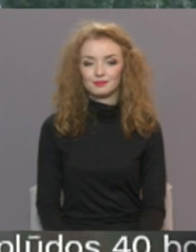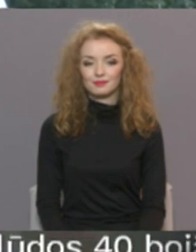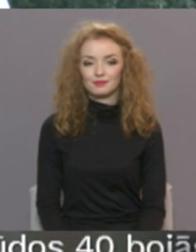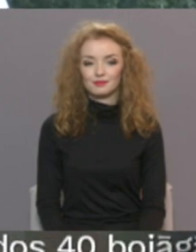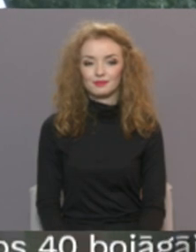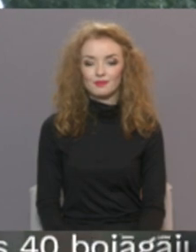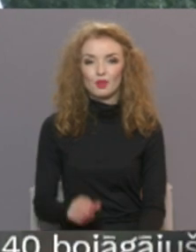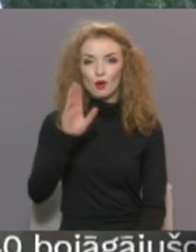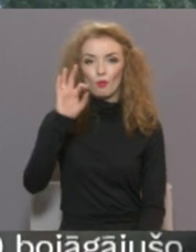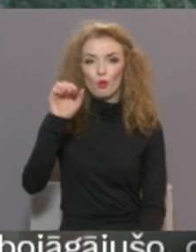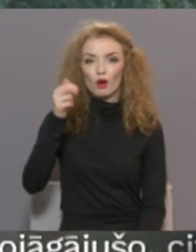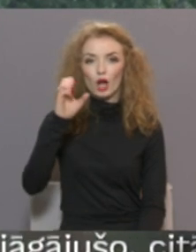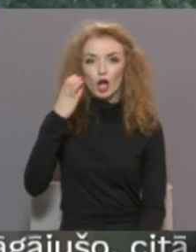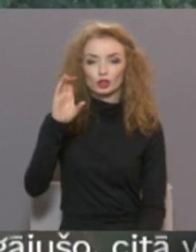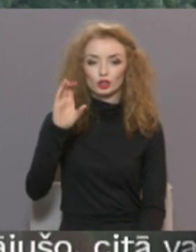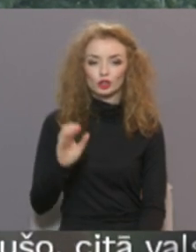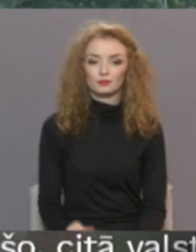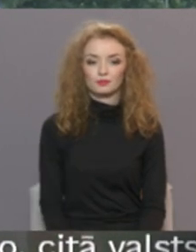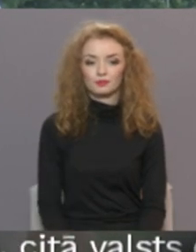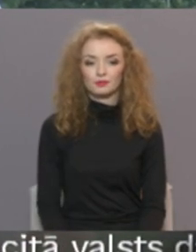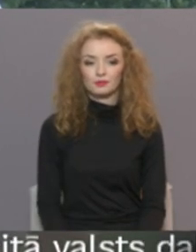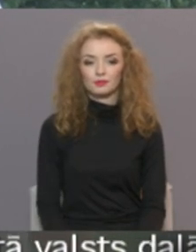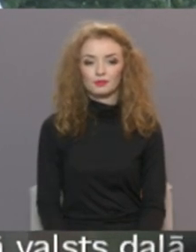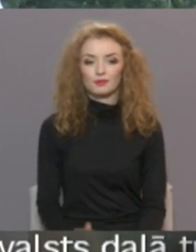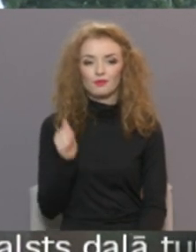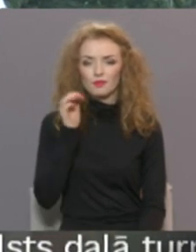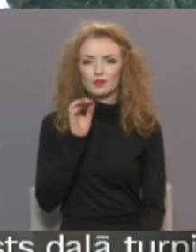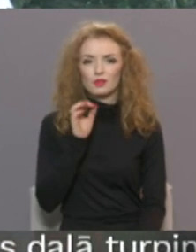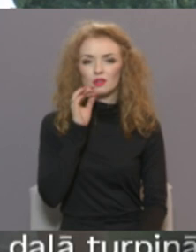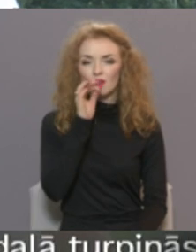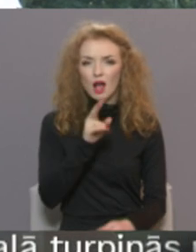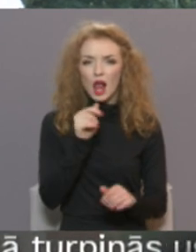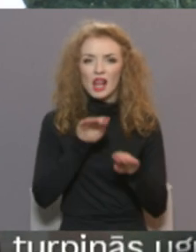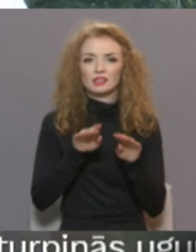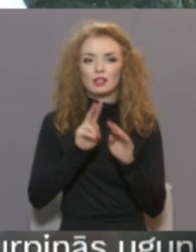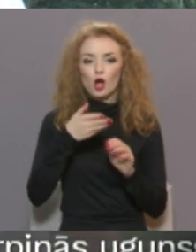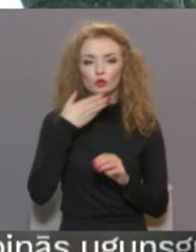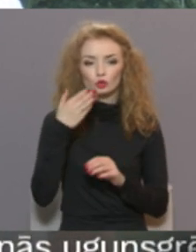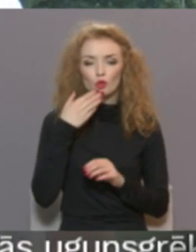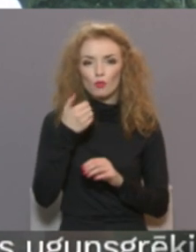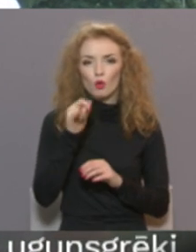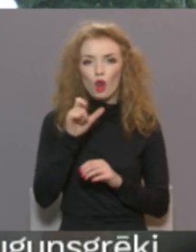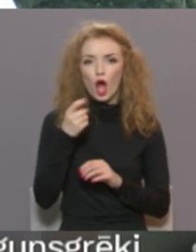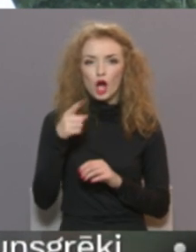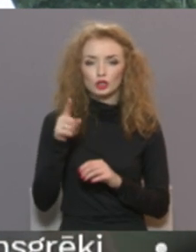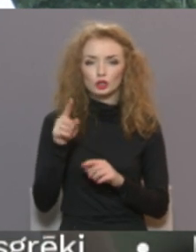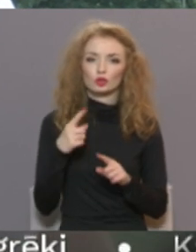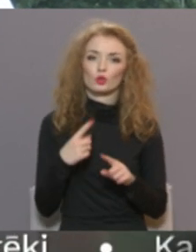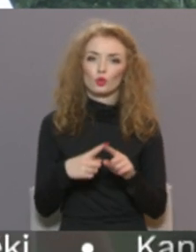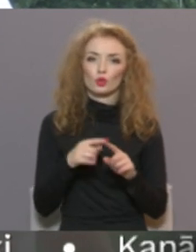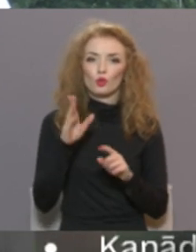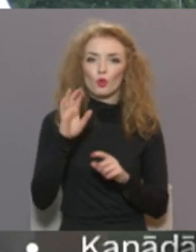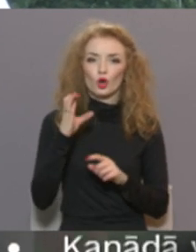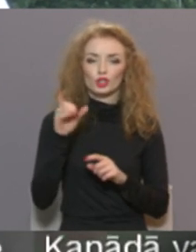Bograč. Bograč po zakarpatski. Это такое блюдо наподобие гуляша с борщом. Tas ir tāds